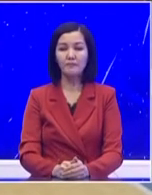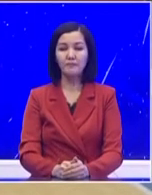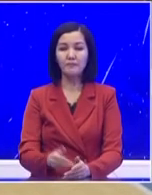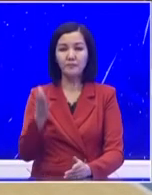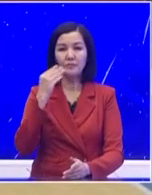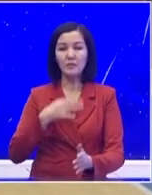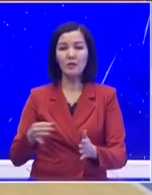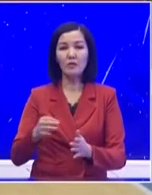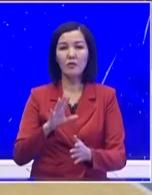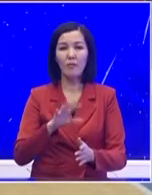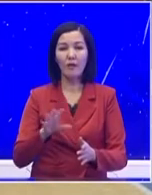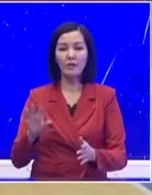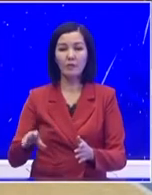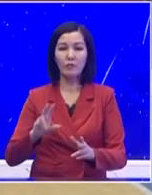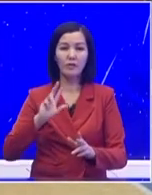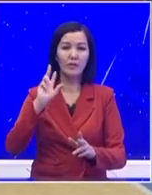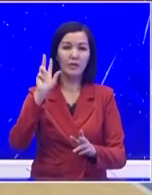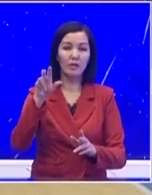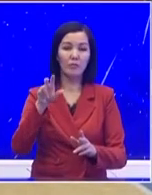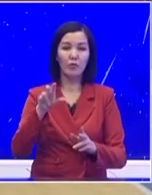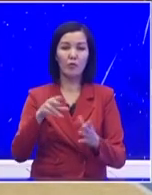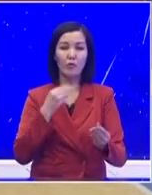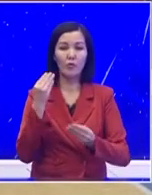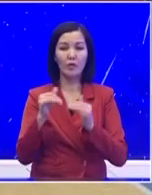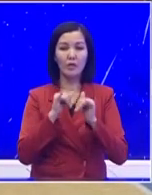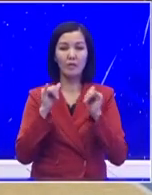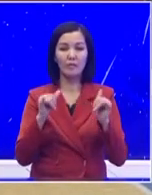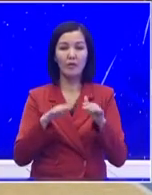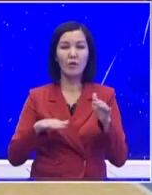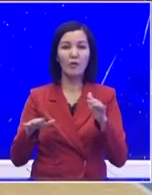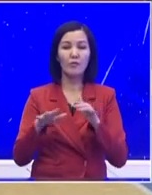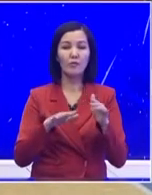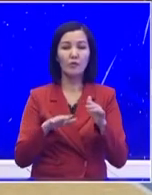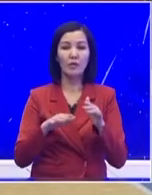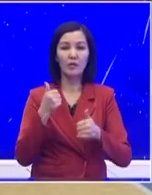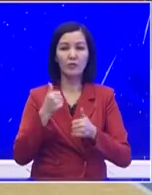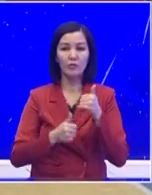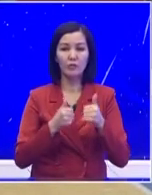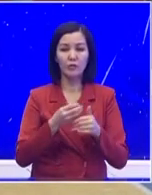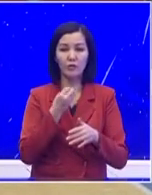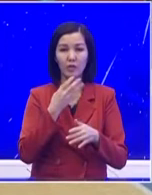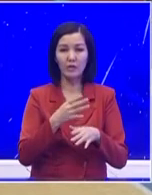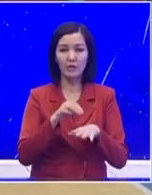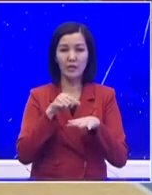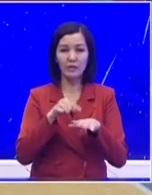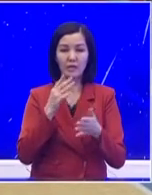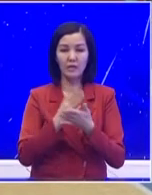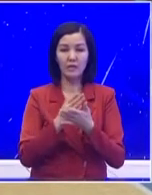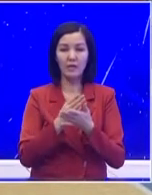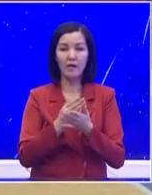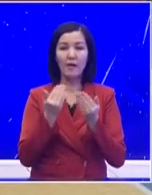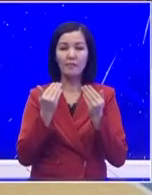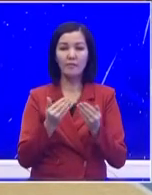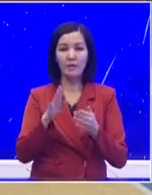Облыста баскетбол мен стритбол ойыны жылдан жылға дамып келеді. Оны өңірлік чемпионат пен турнирлердің тартысты деңгейде өтуіне аңғару қиын емес. Биыл